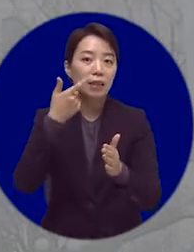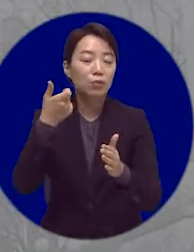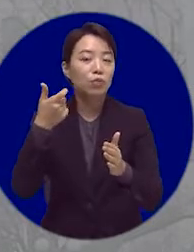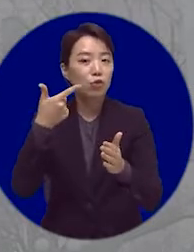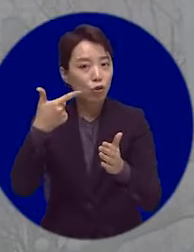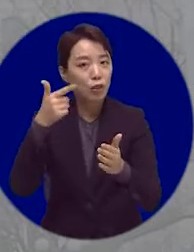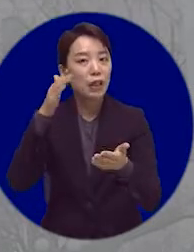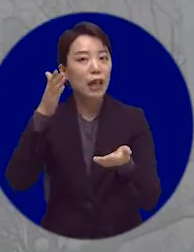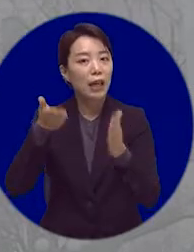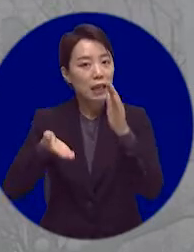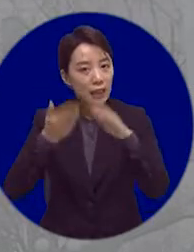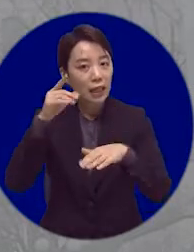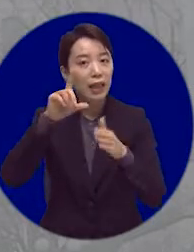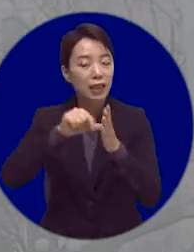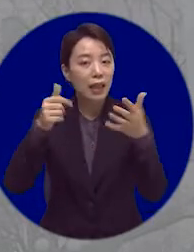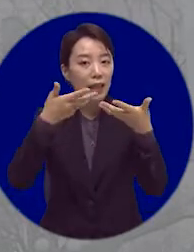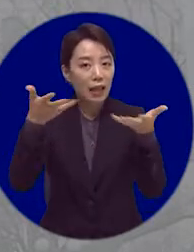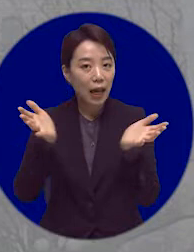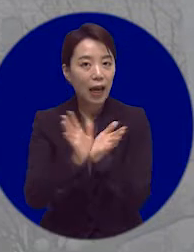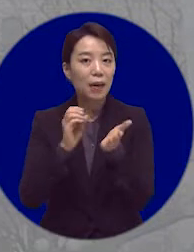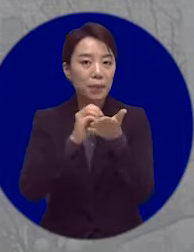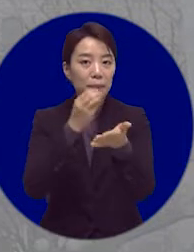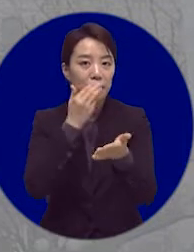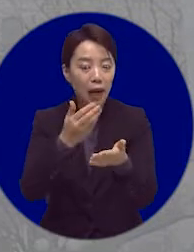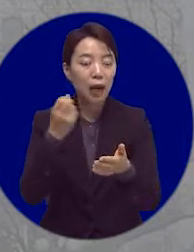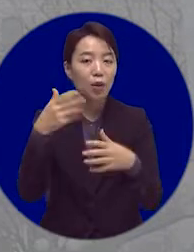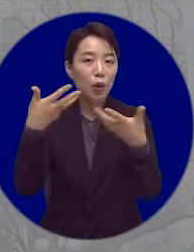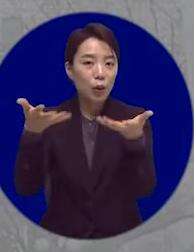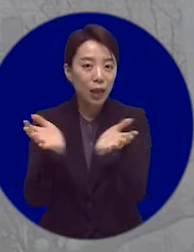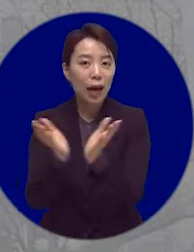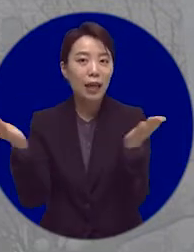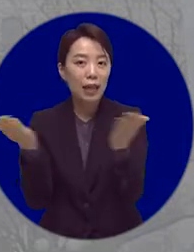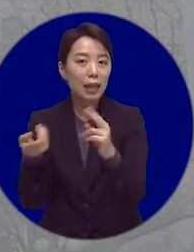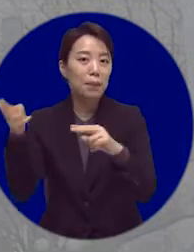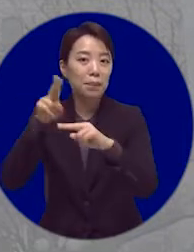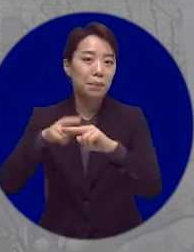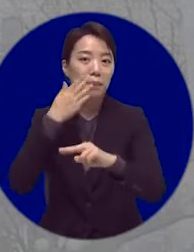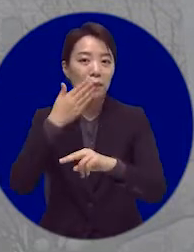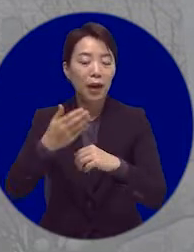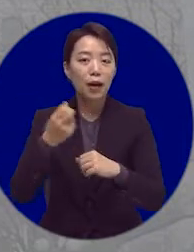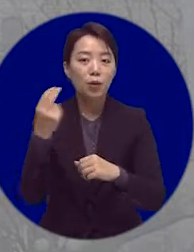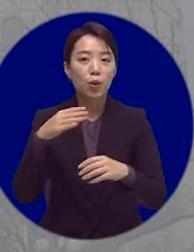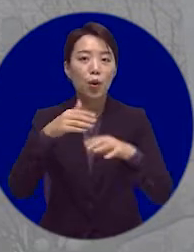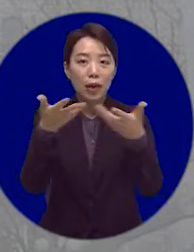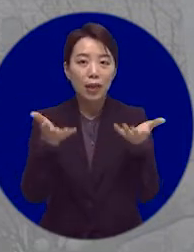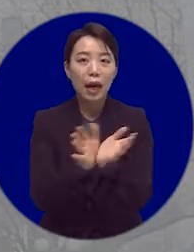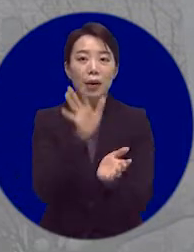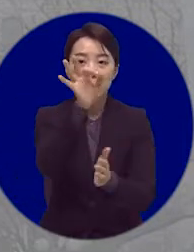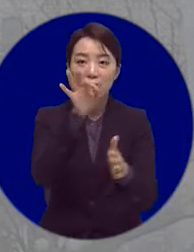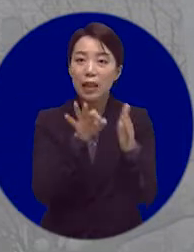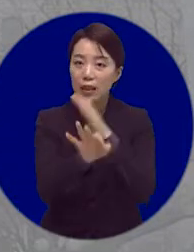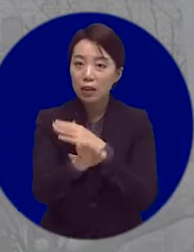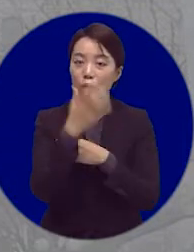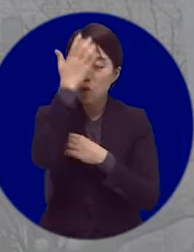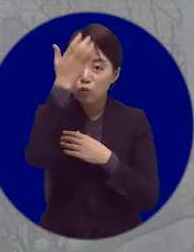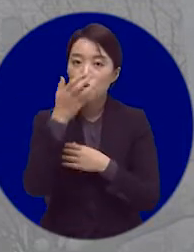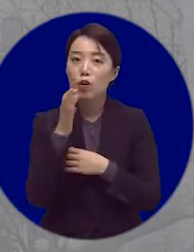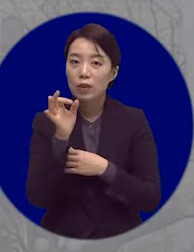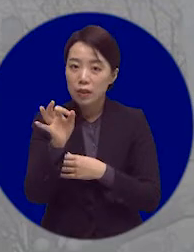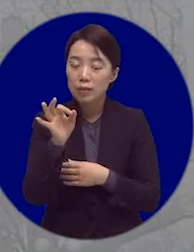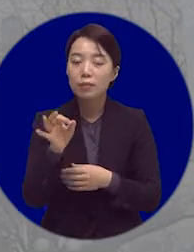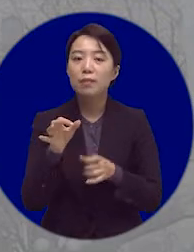16세 이상의 청소년은 정당의 당원이 될 수 있고 당직에 취임할 수 있으며 당비를 납부하거나